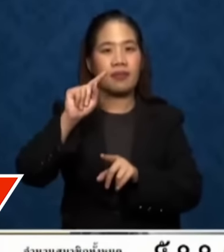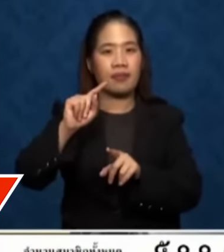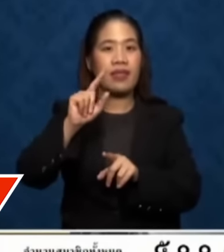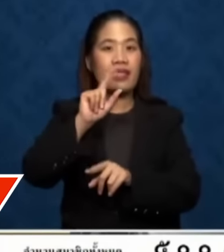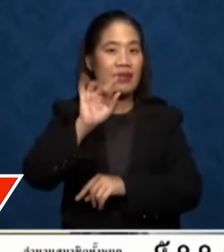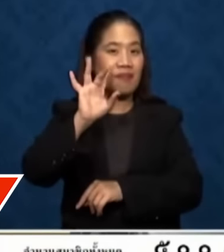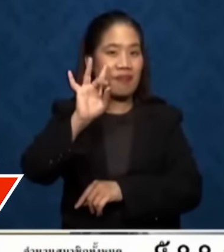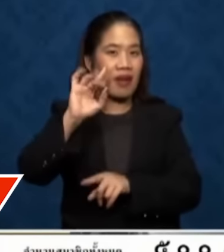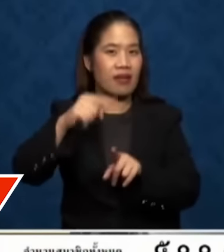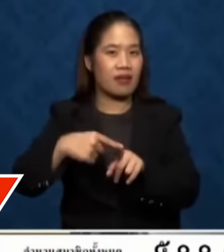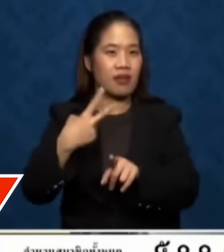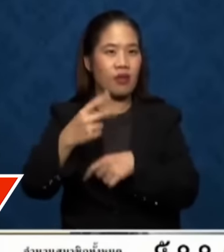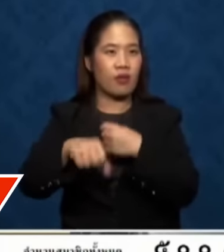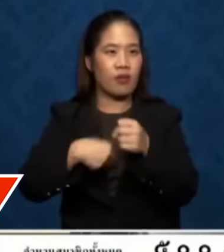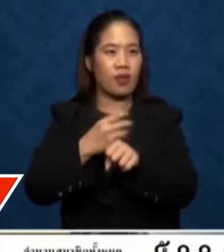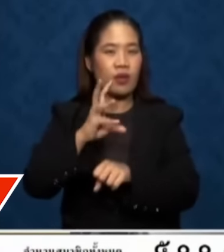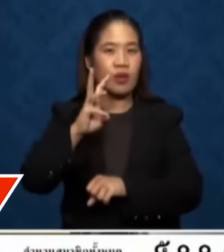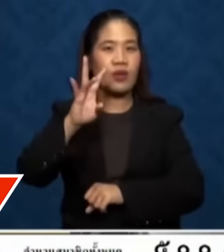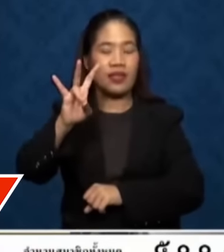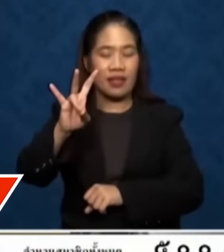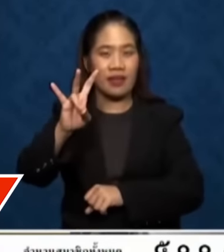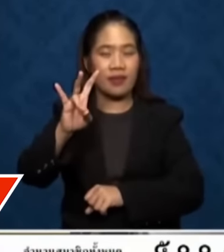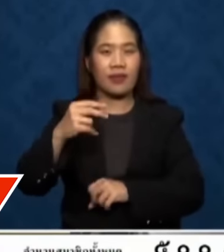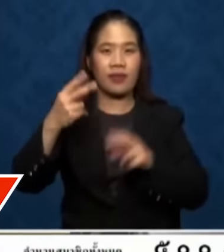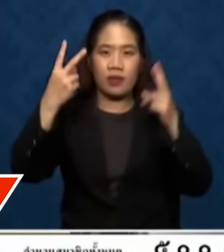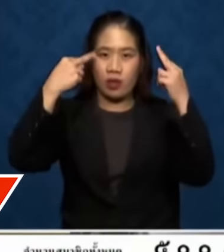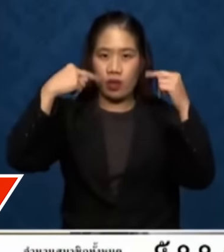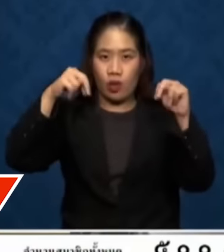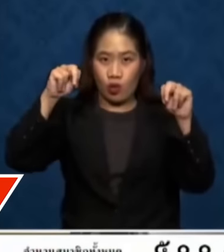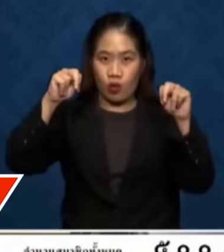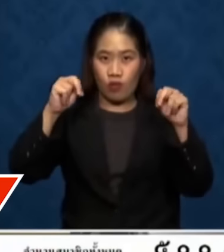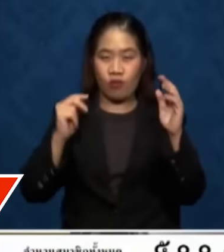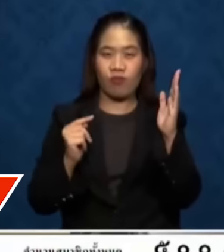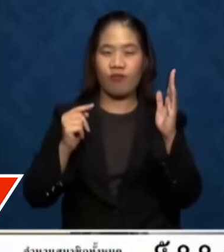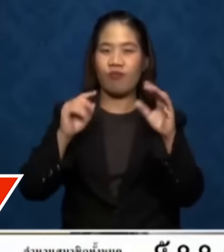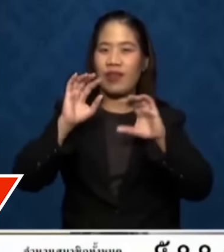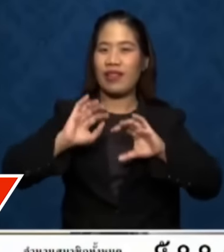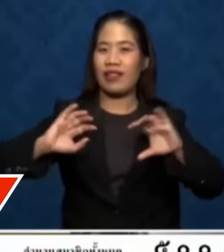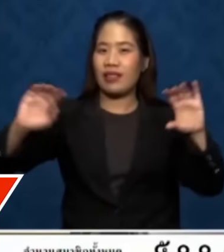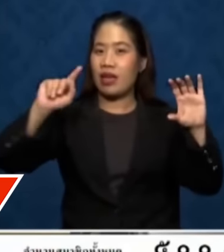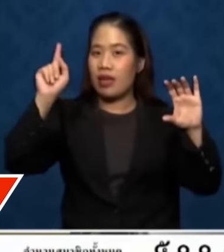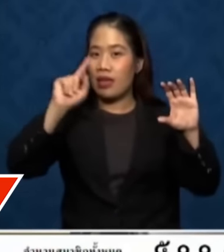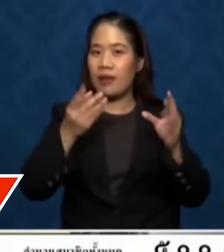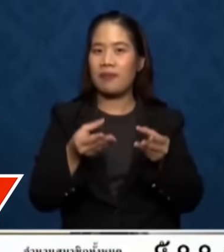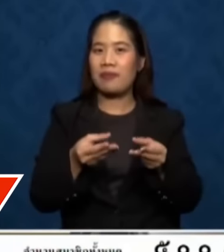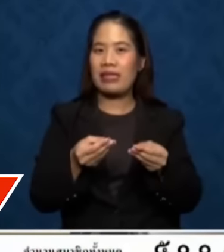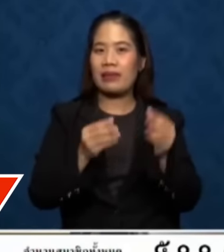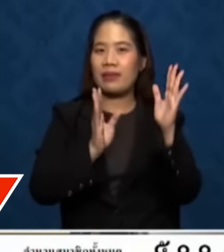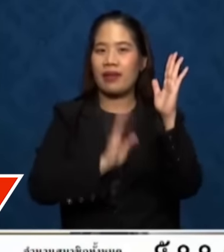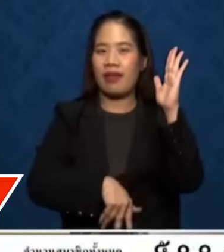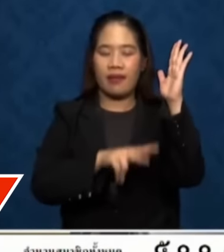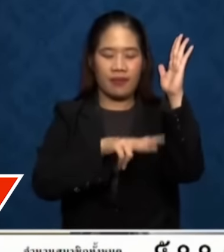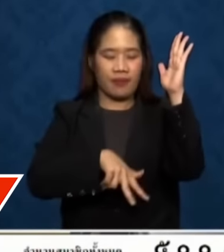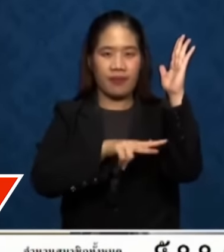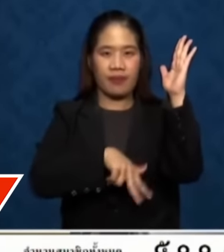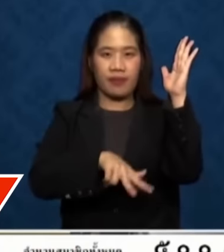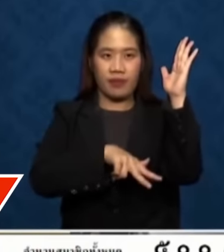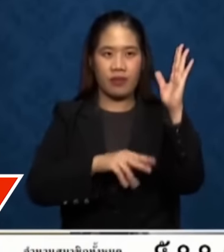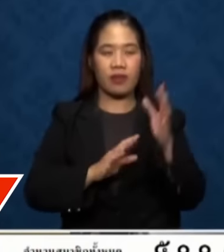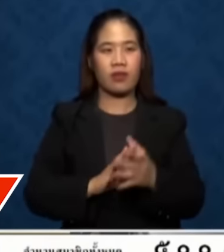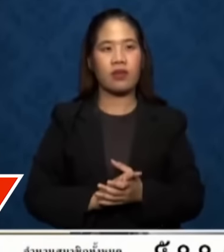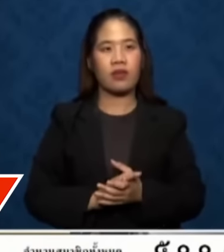ธ์2567ค่ะนายกรัฐมนตรีเดินทางไปราชการในพื้นที่3จังหวัดชายแดนใต้